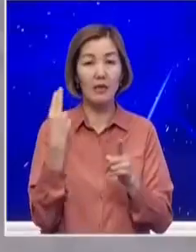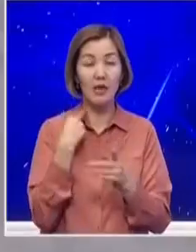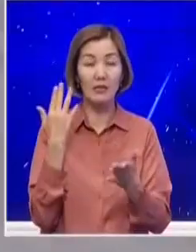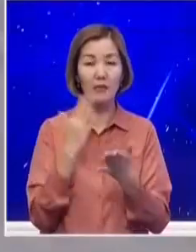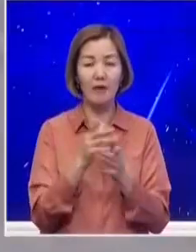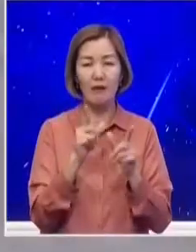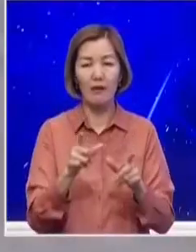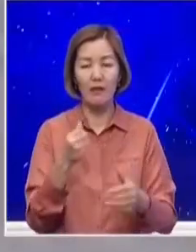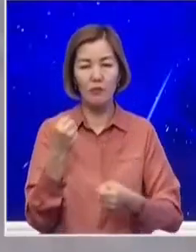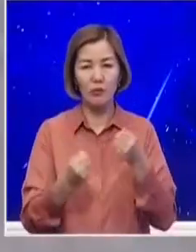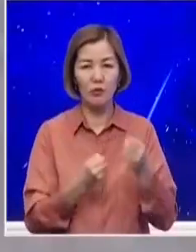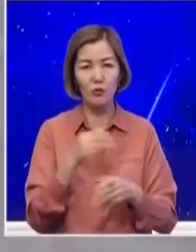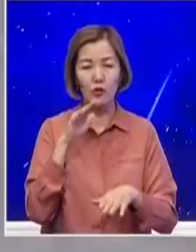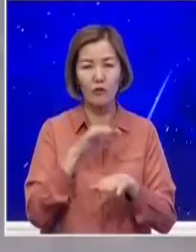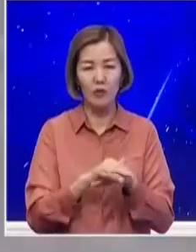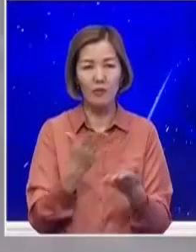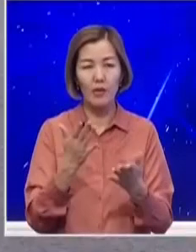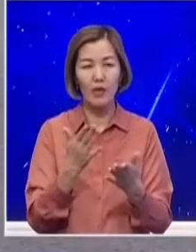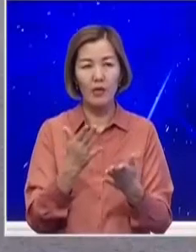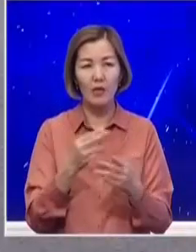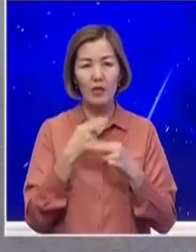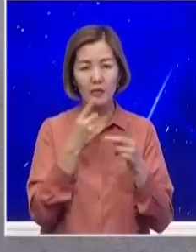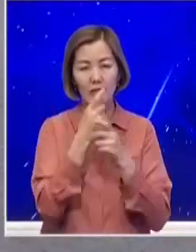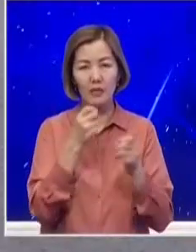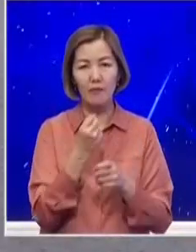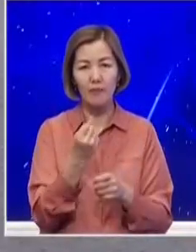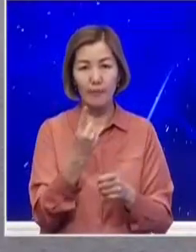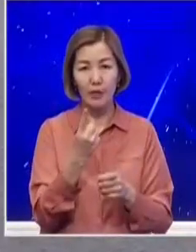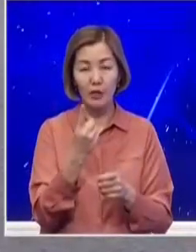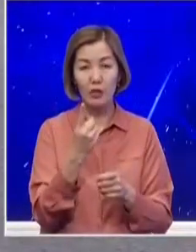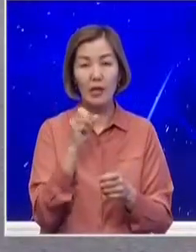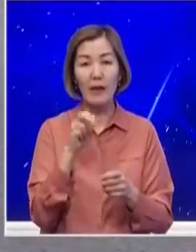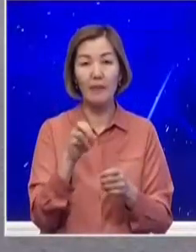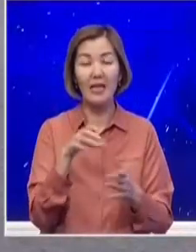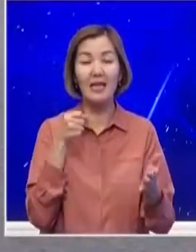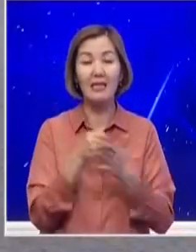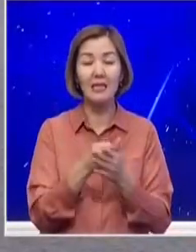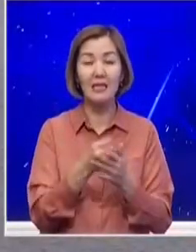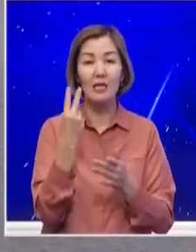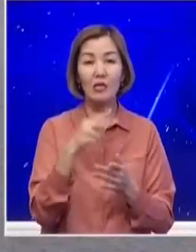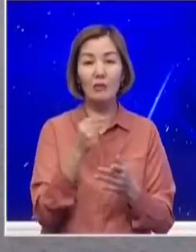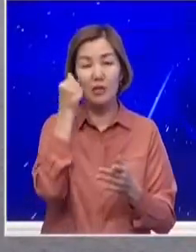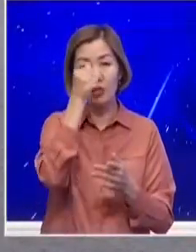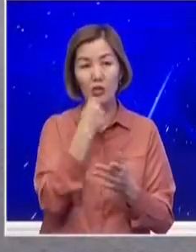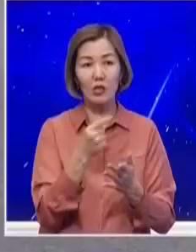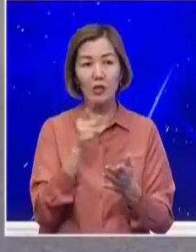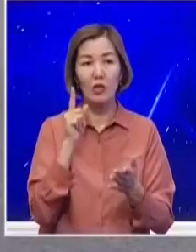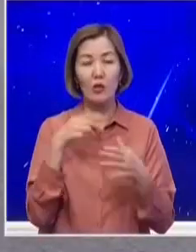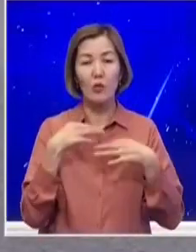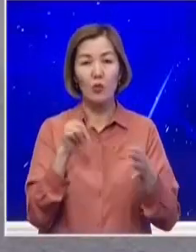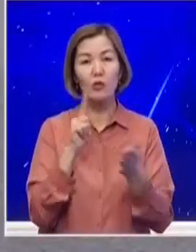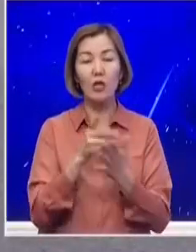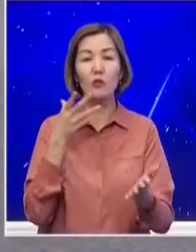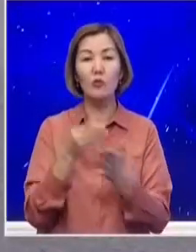көлік салықтарын төлету. Естеріне сала кетсек, 1 апрельге дейін, 1 сәуірге дейін 22 жылғы көлік салығын төлеу керек